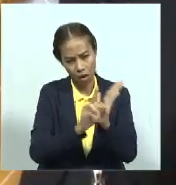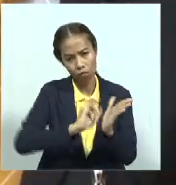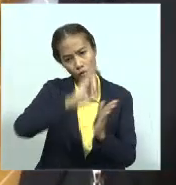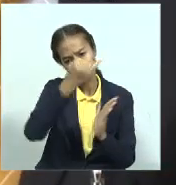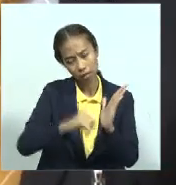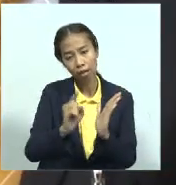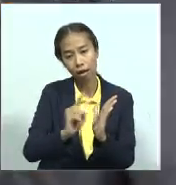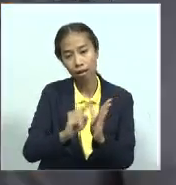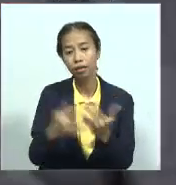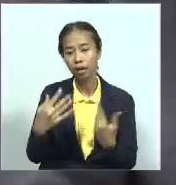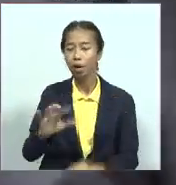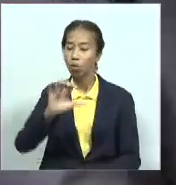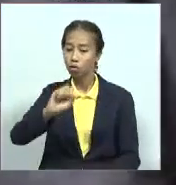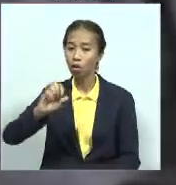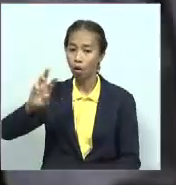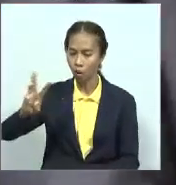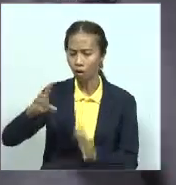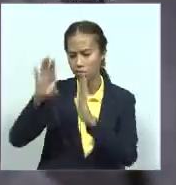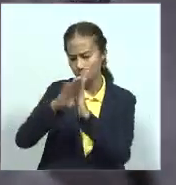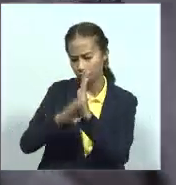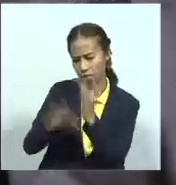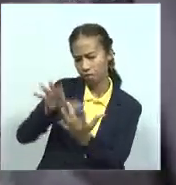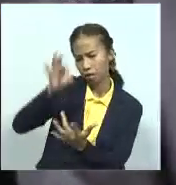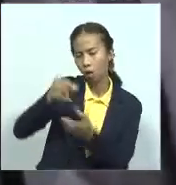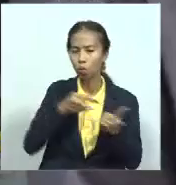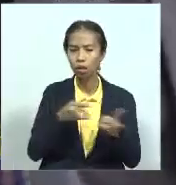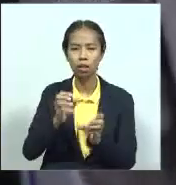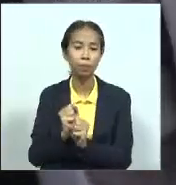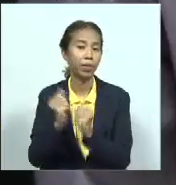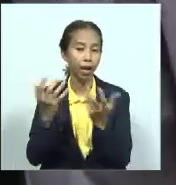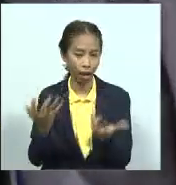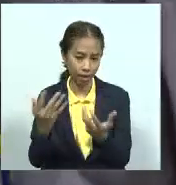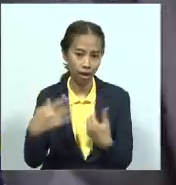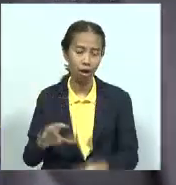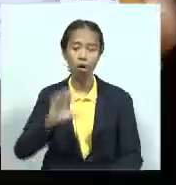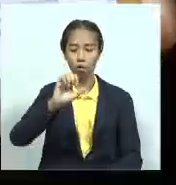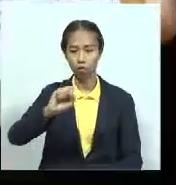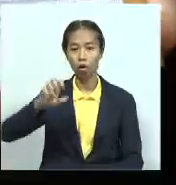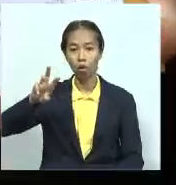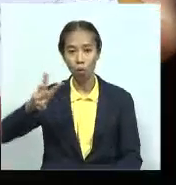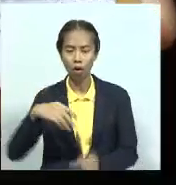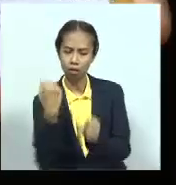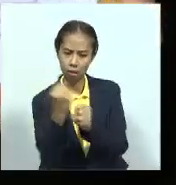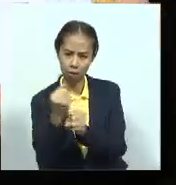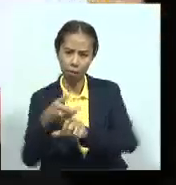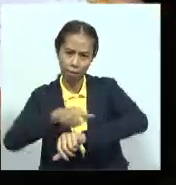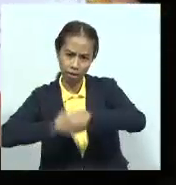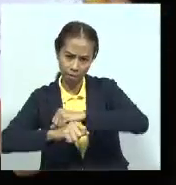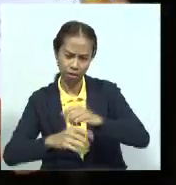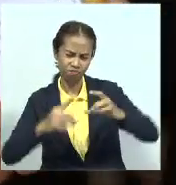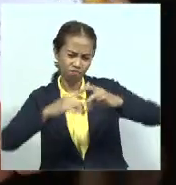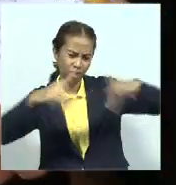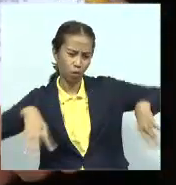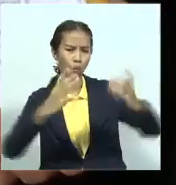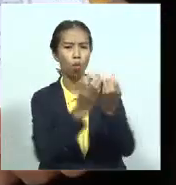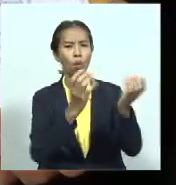การได้มาซึ่งส.ว.มีกระบวนการอย่างไรรวมทั้งการปฏิบัติหน้าที่ของส.ว.ที่อาจขัดกับรัฐธรรมนูญ